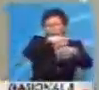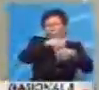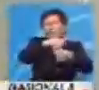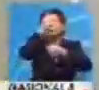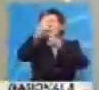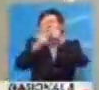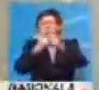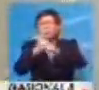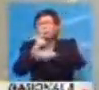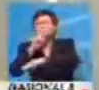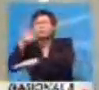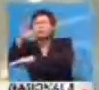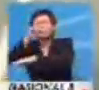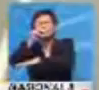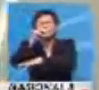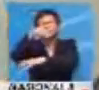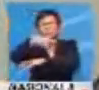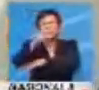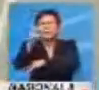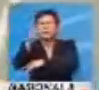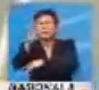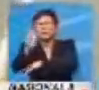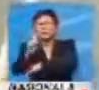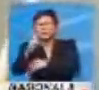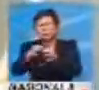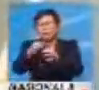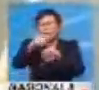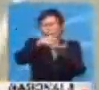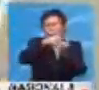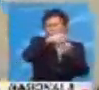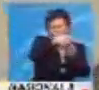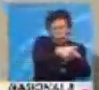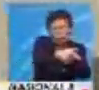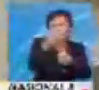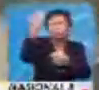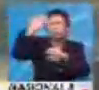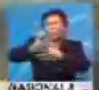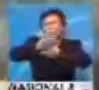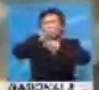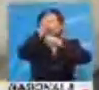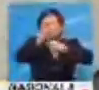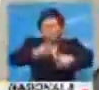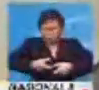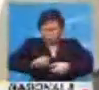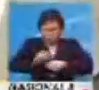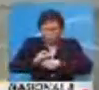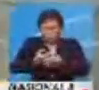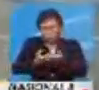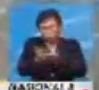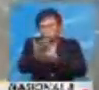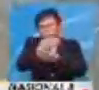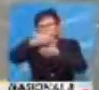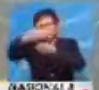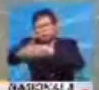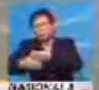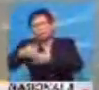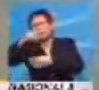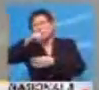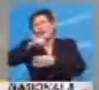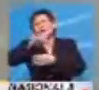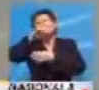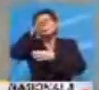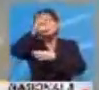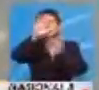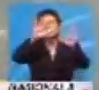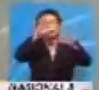hampir setahun yang dijanjikan PKBM skuad lebur Raya negara ketika itu berjaya memenangi 2 pingat emas sekaligus menamatkan kemarau 10 tahun